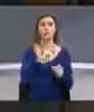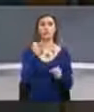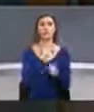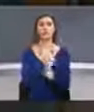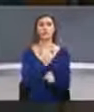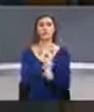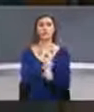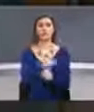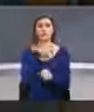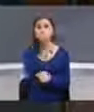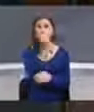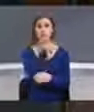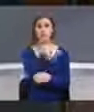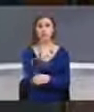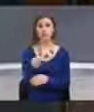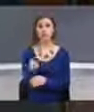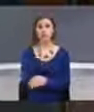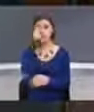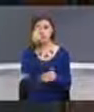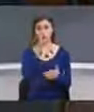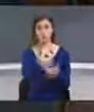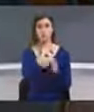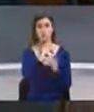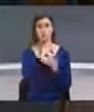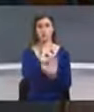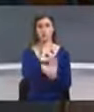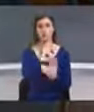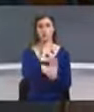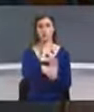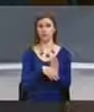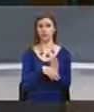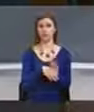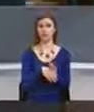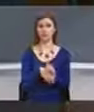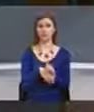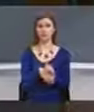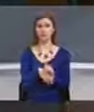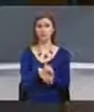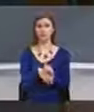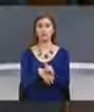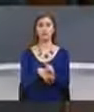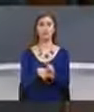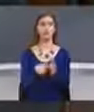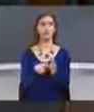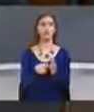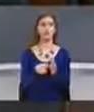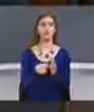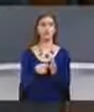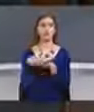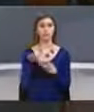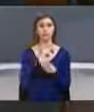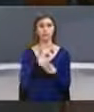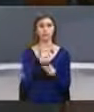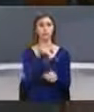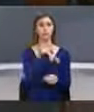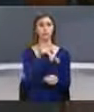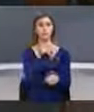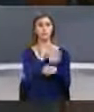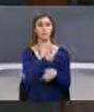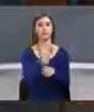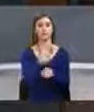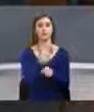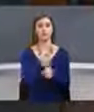me mbikëqyrjen e zbatimit këtij ligji, sa i përket komponentave të ekzekutivit, sa i përket